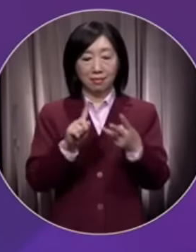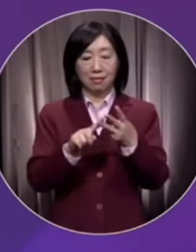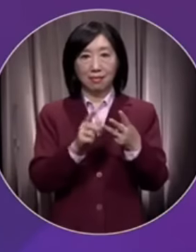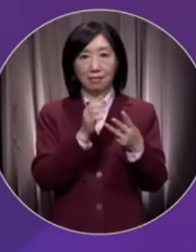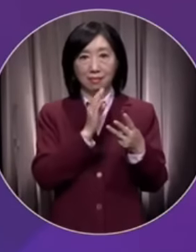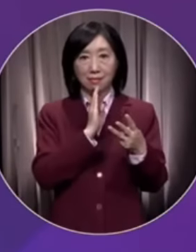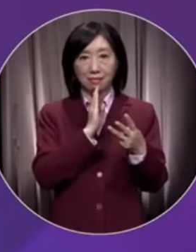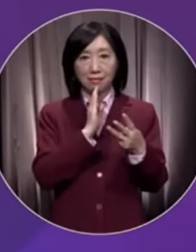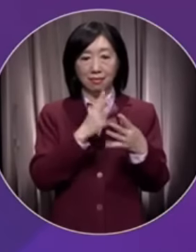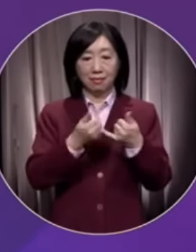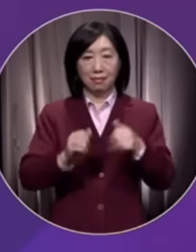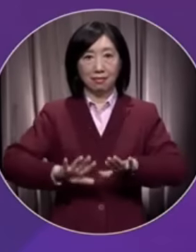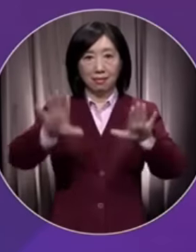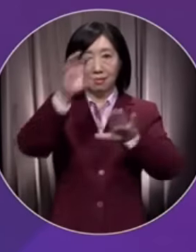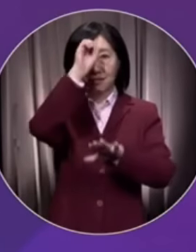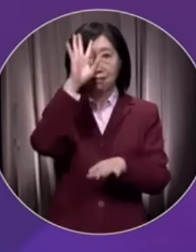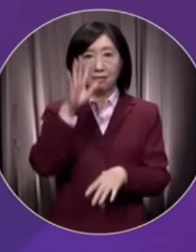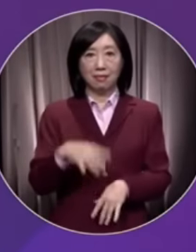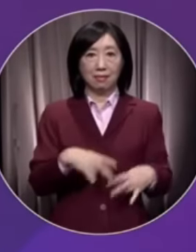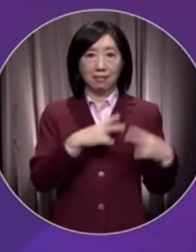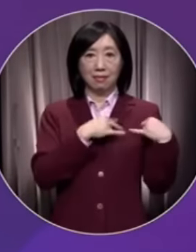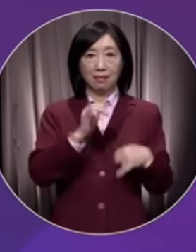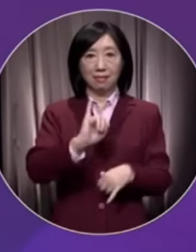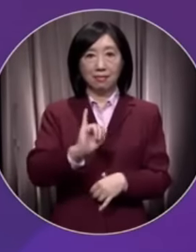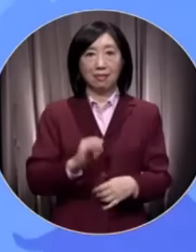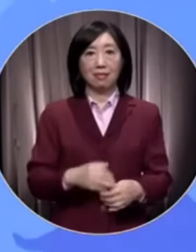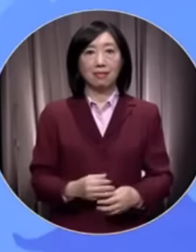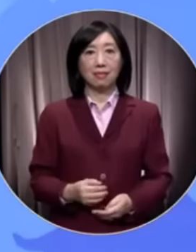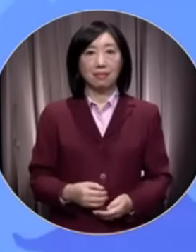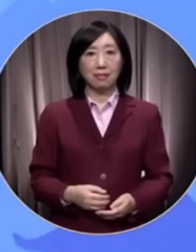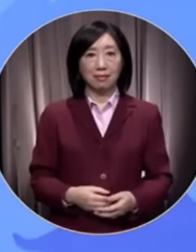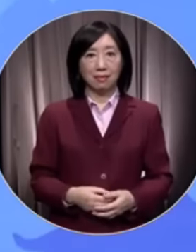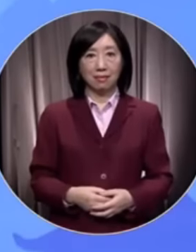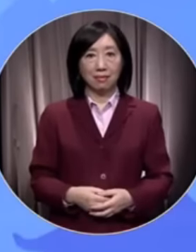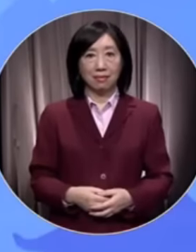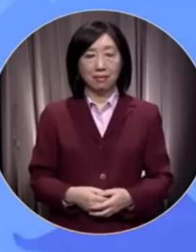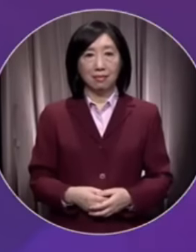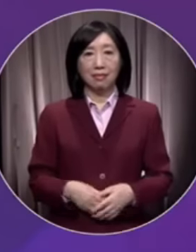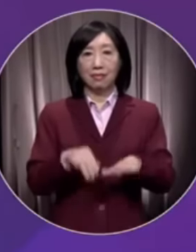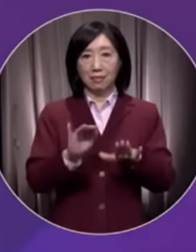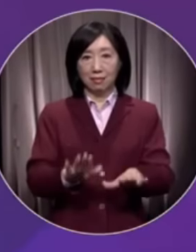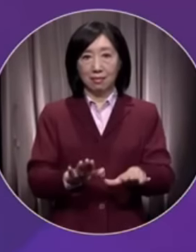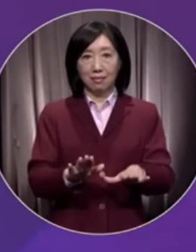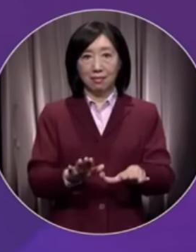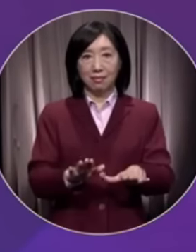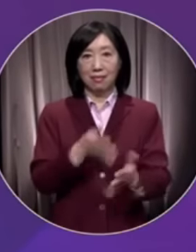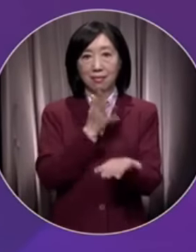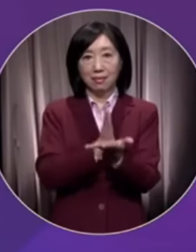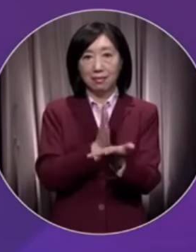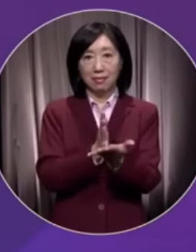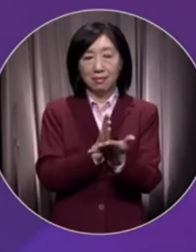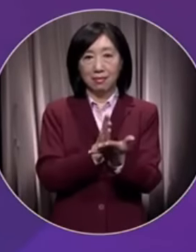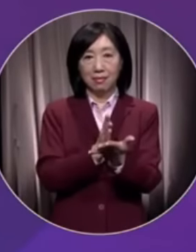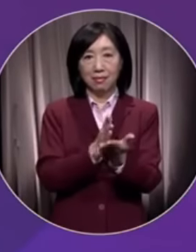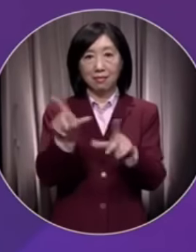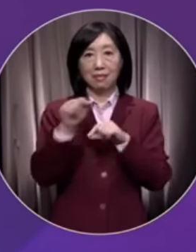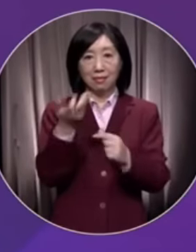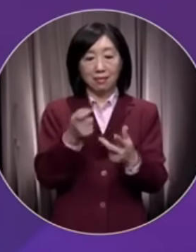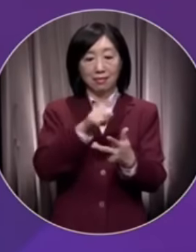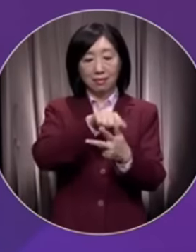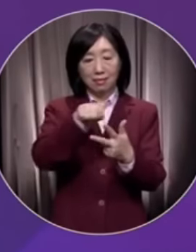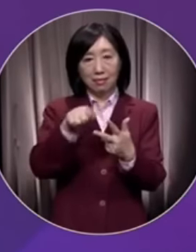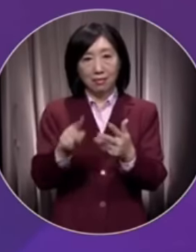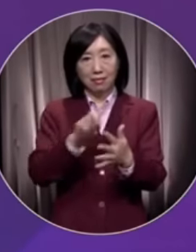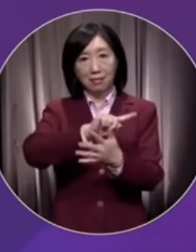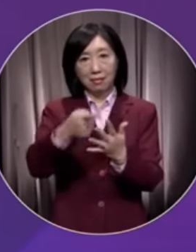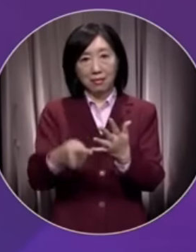第三位是民进党总统候选人蔡英文女士。今天的发言将会按照这样的顺序，